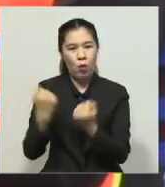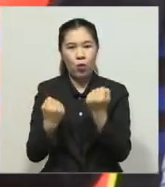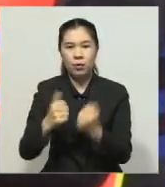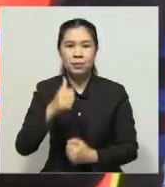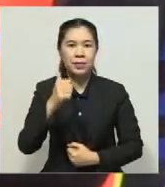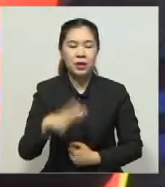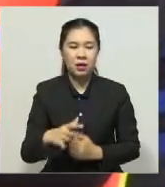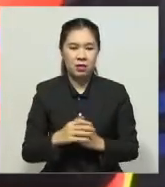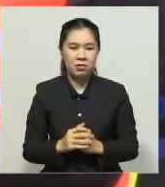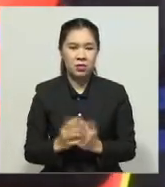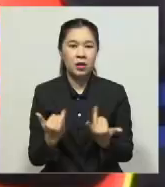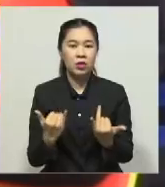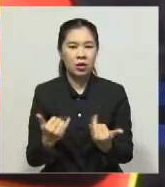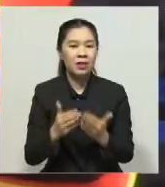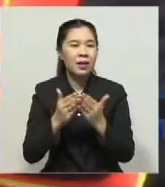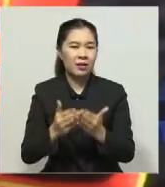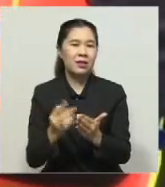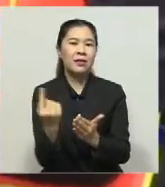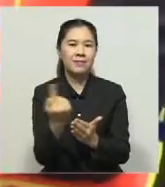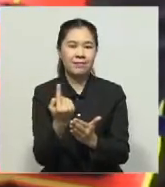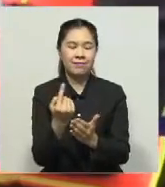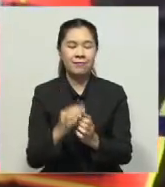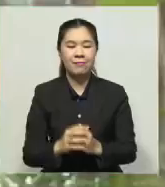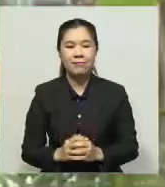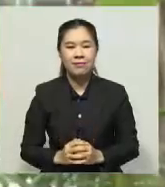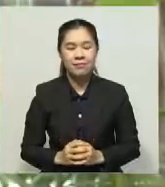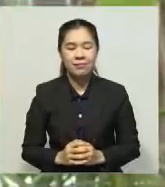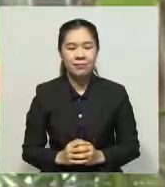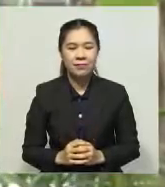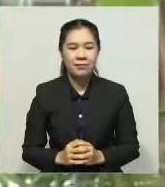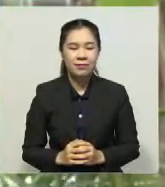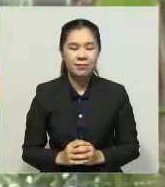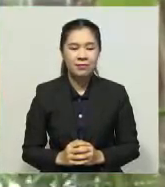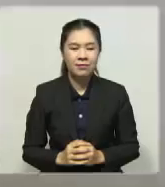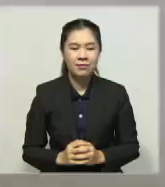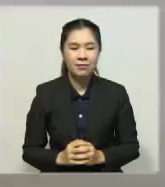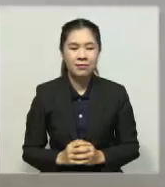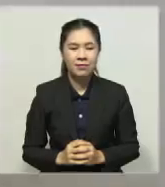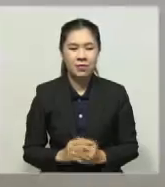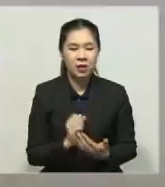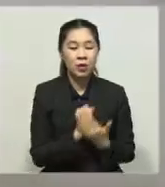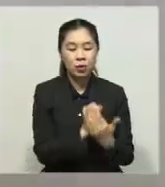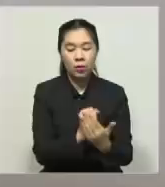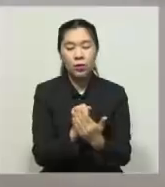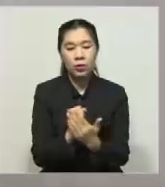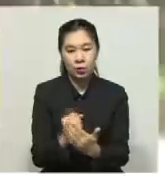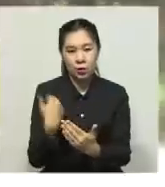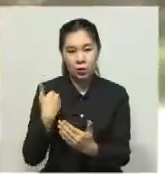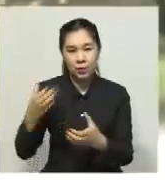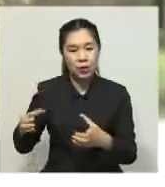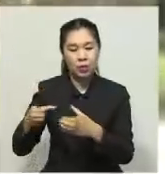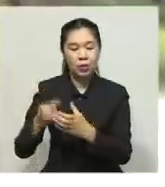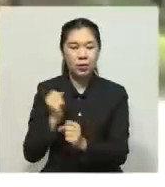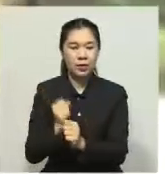แต่ตอนนี้ก็คงใช้เรือเป็นหลักครับ สำหรับการช่วยเหลือนะคะก็ได้มีหน่วยงาน